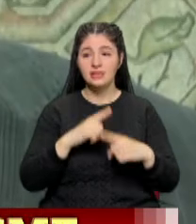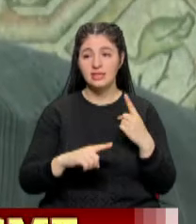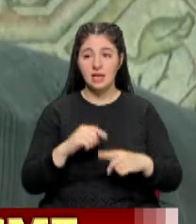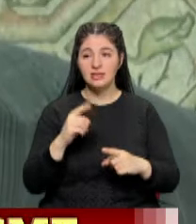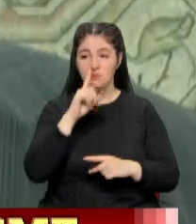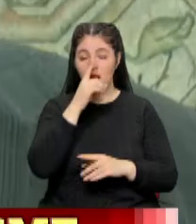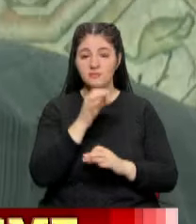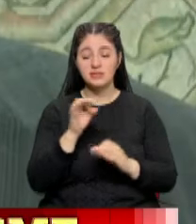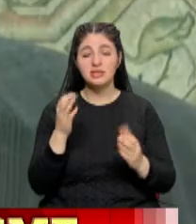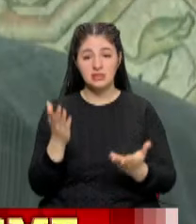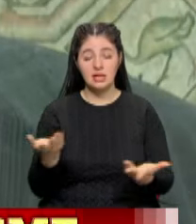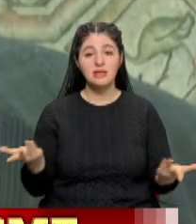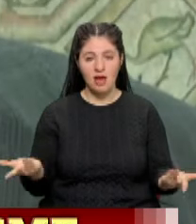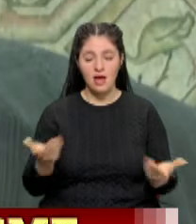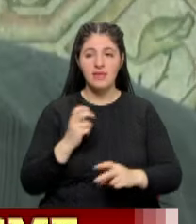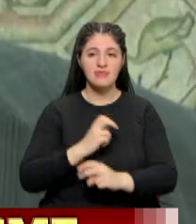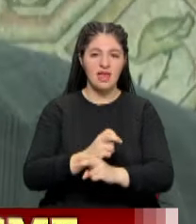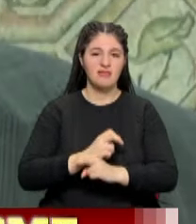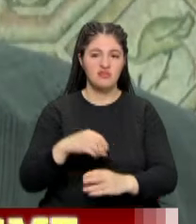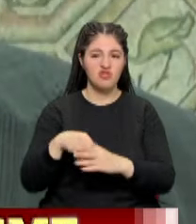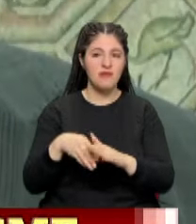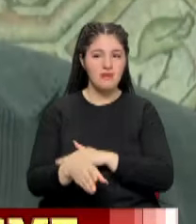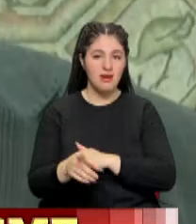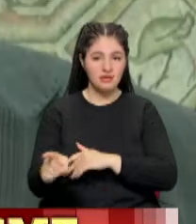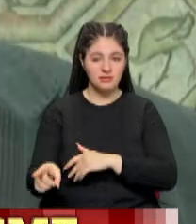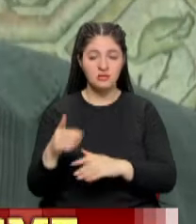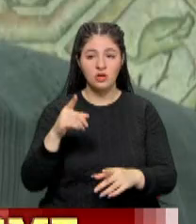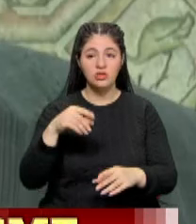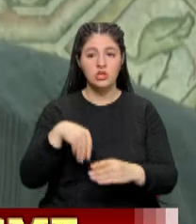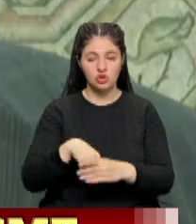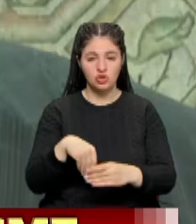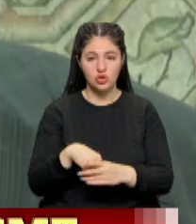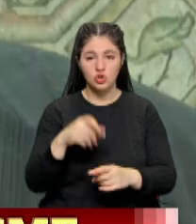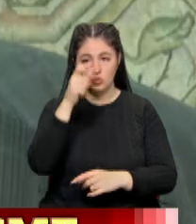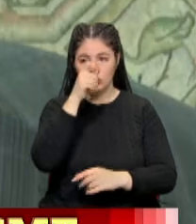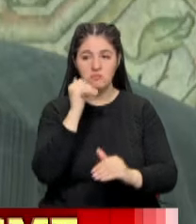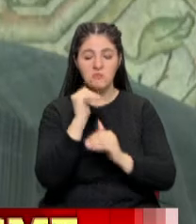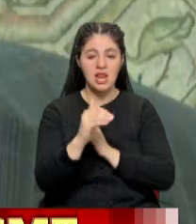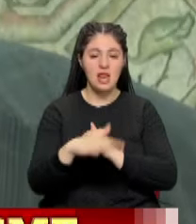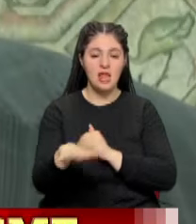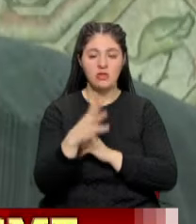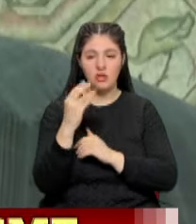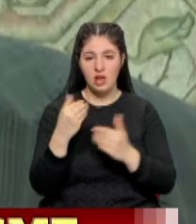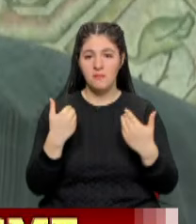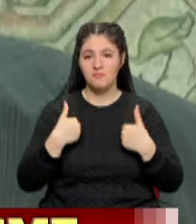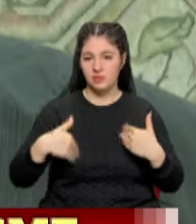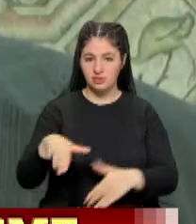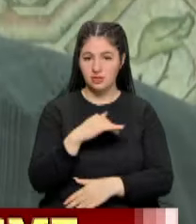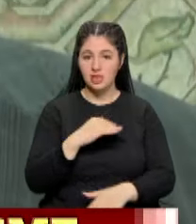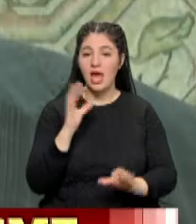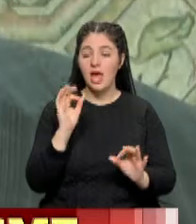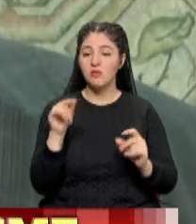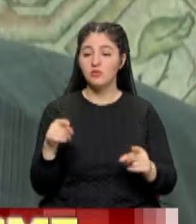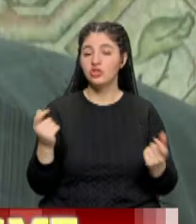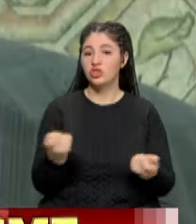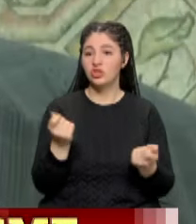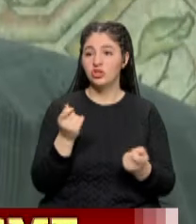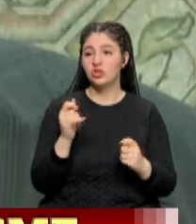siyasi bağımsızlığı da tehdit altına girer. Onun için Türk milleti olarak bizler hem bu